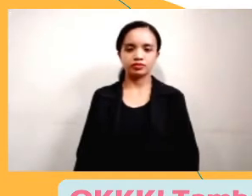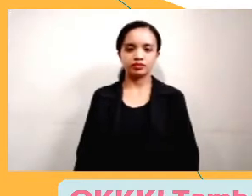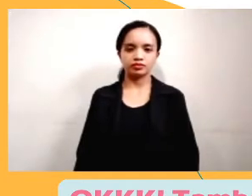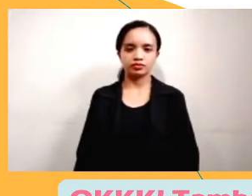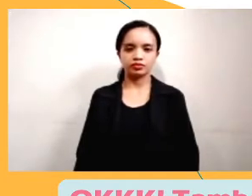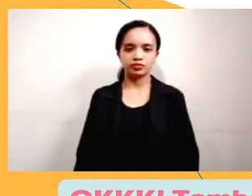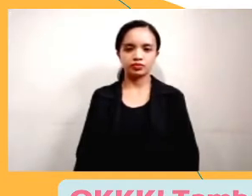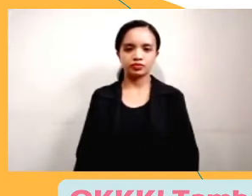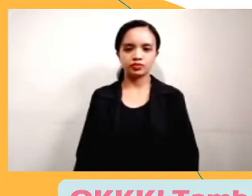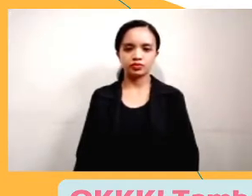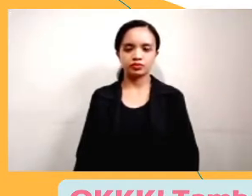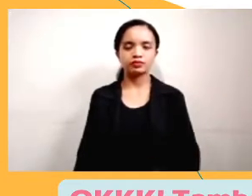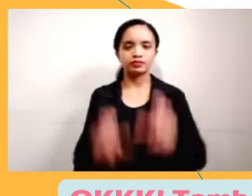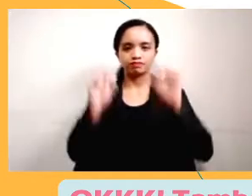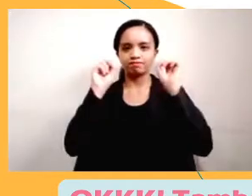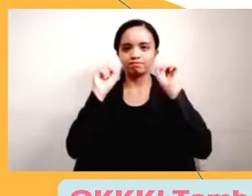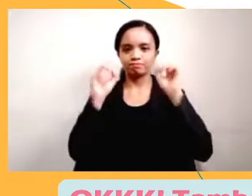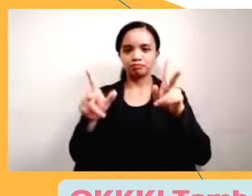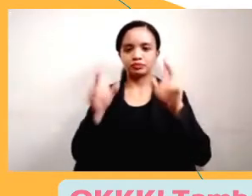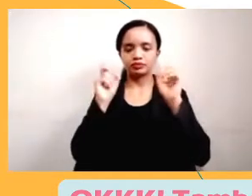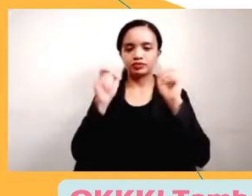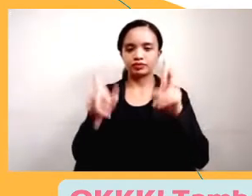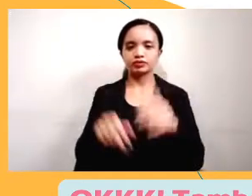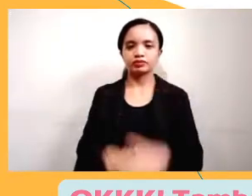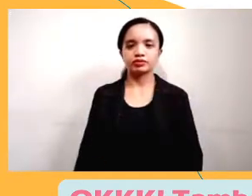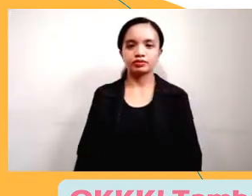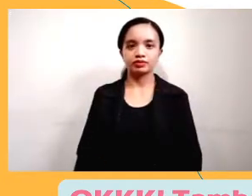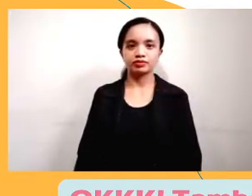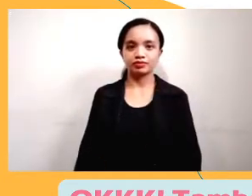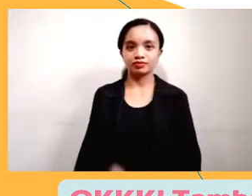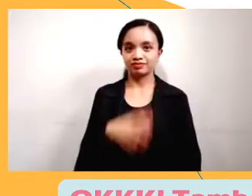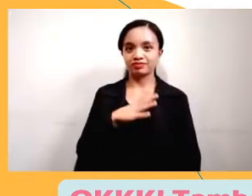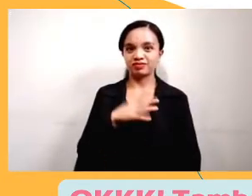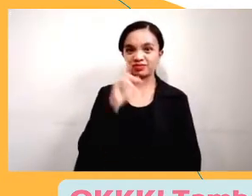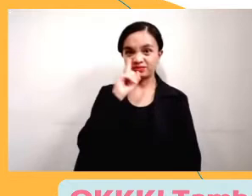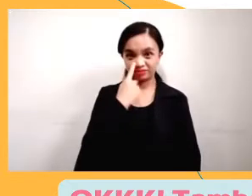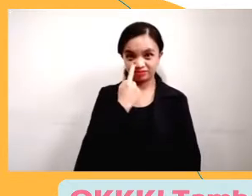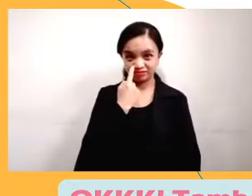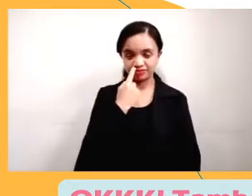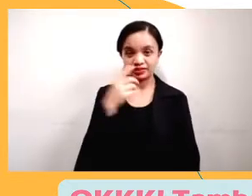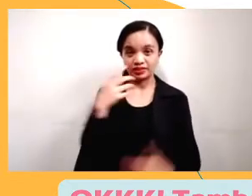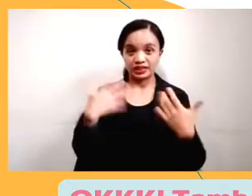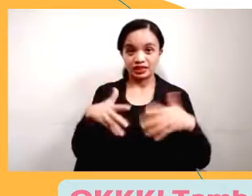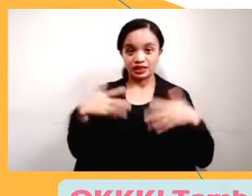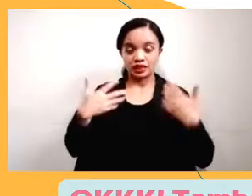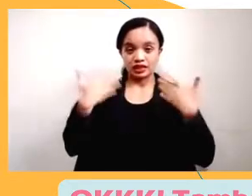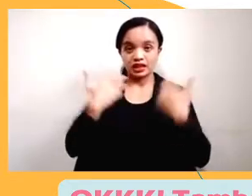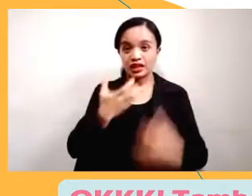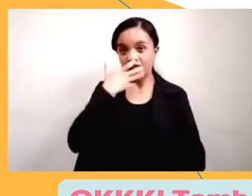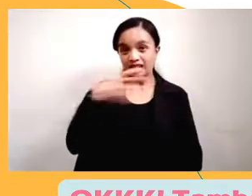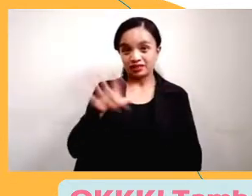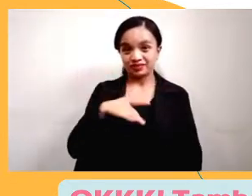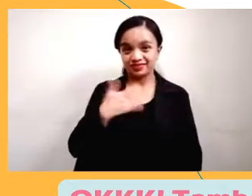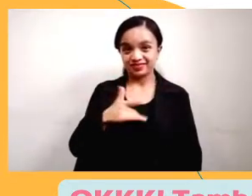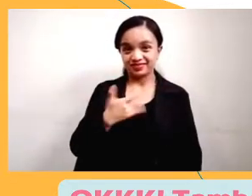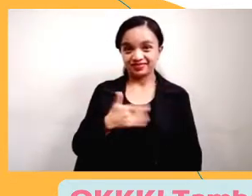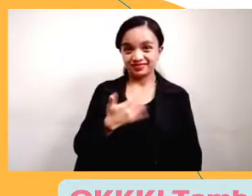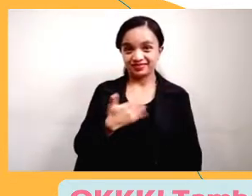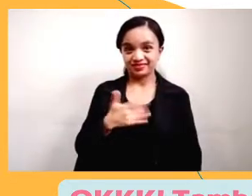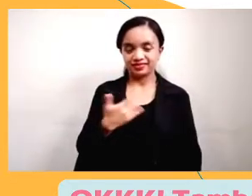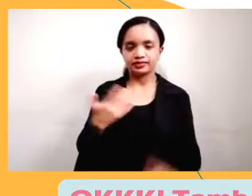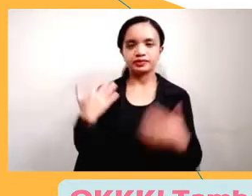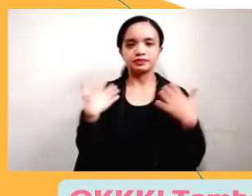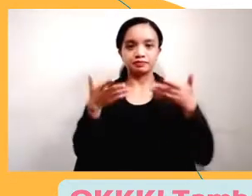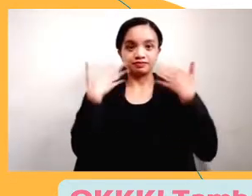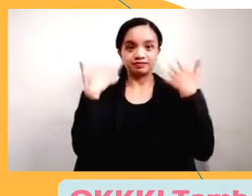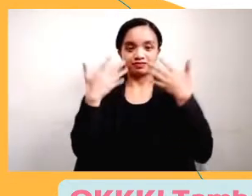kayo na. Okay. Warmed na ba kayo? Medyo uminit na ba ang ating mga pakiramdam? Sige,